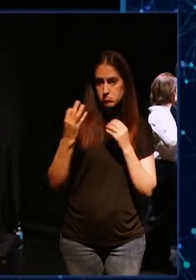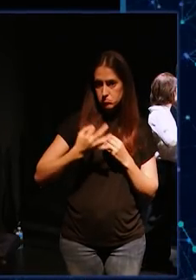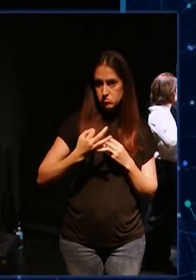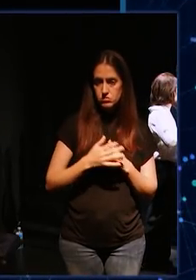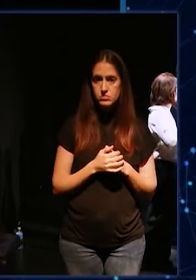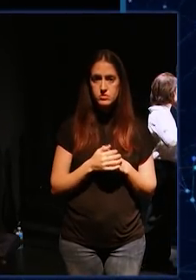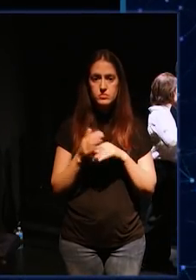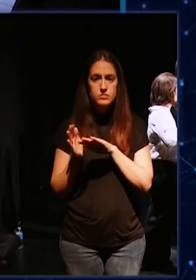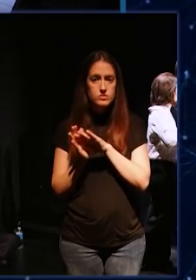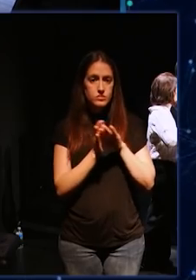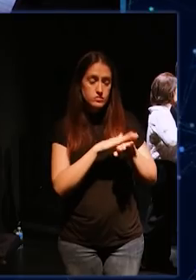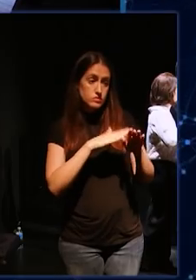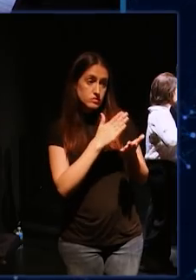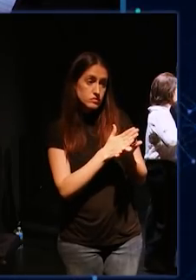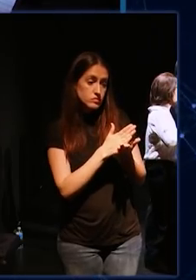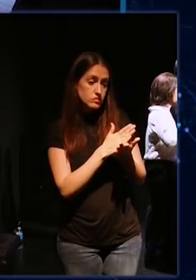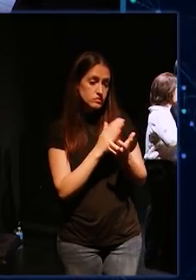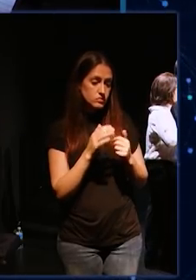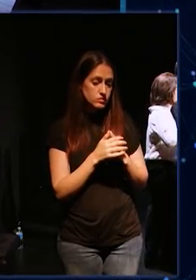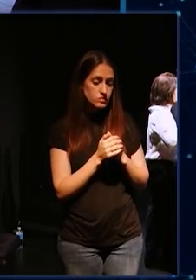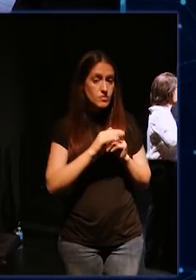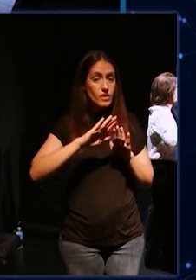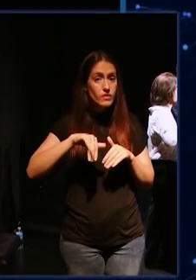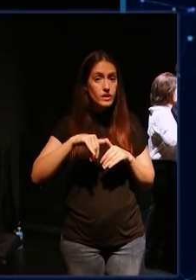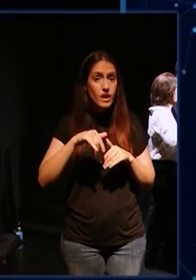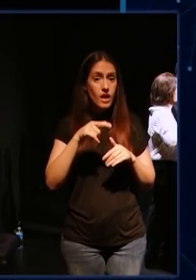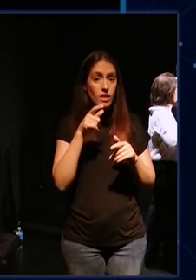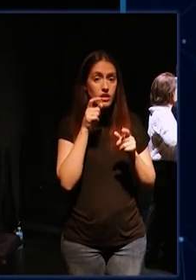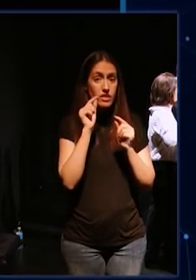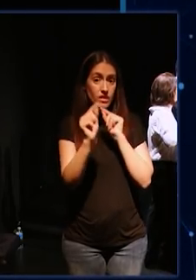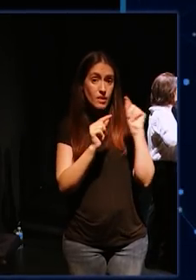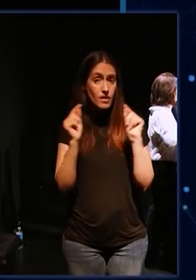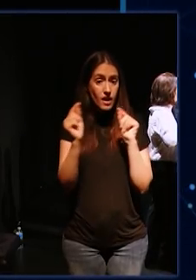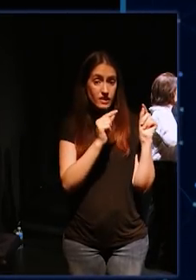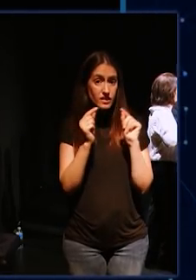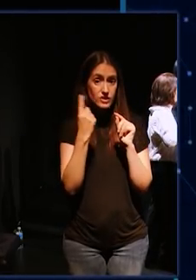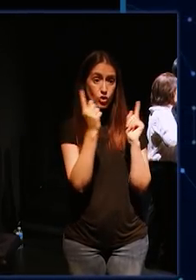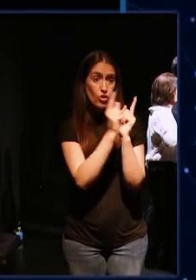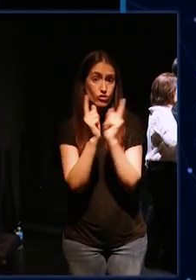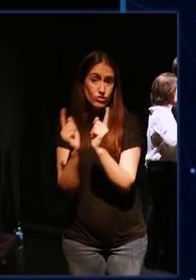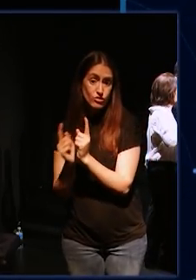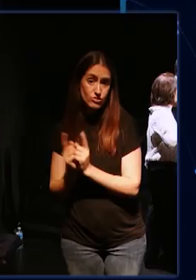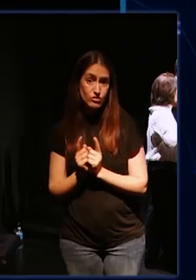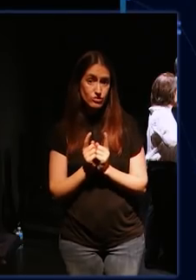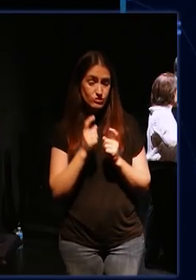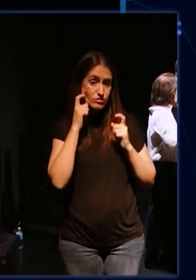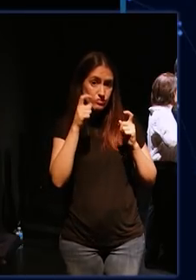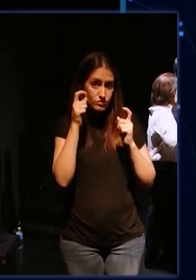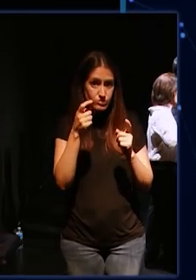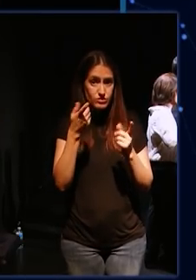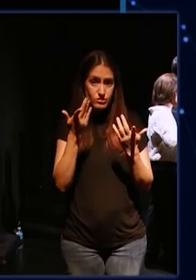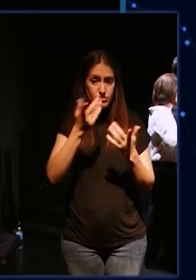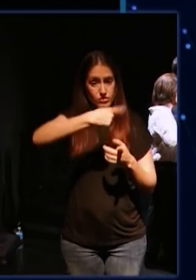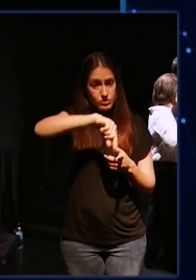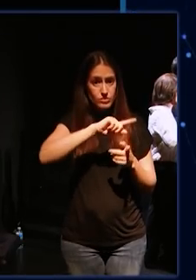mi no m'agrada tallar-los, però al final del debat igual només poden parlar un 30 segons en l'últim bloc. Llavors intento doncs, que a